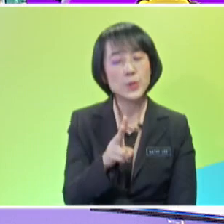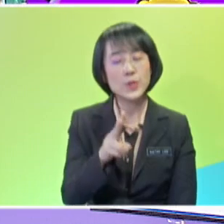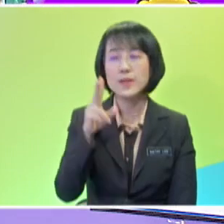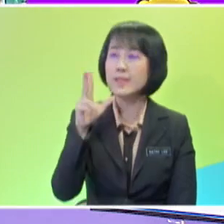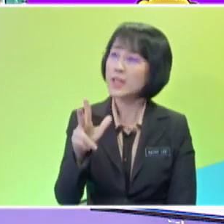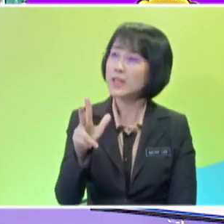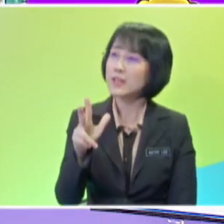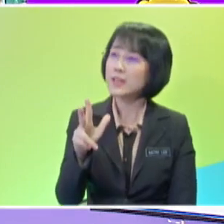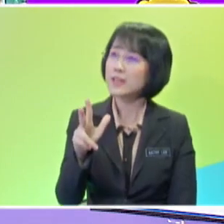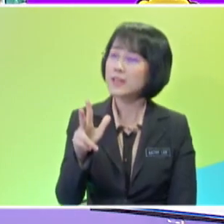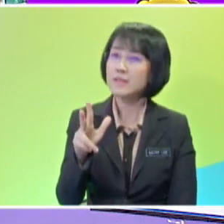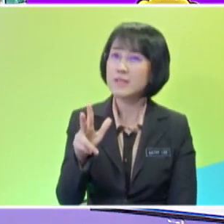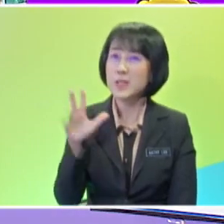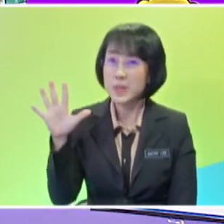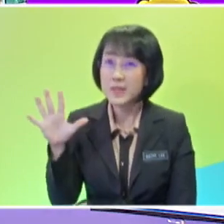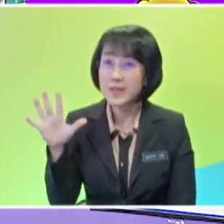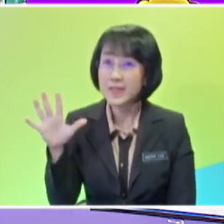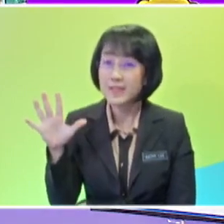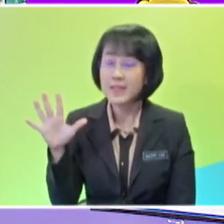itu berapa lima